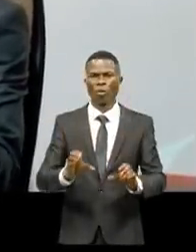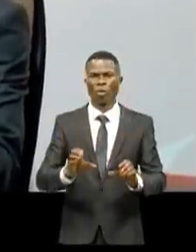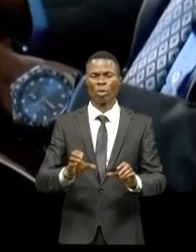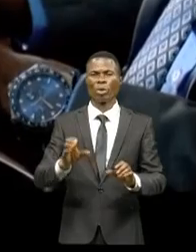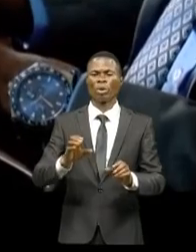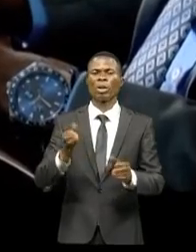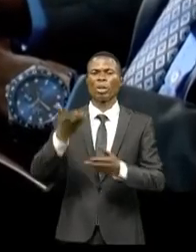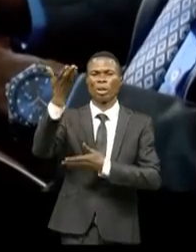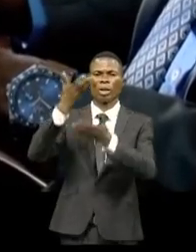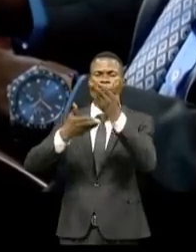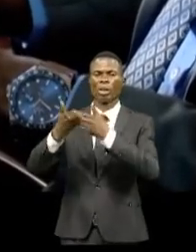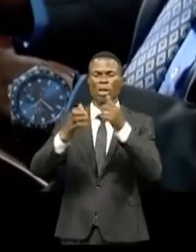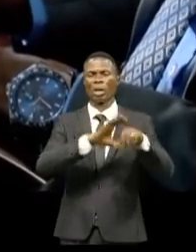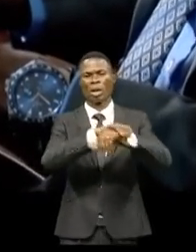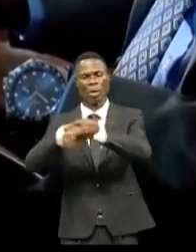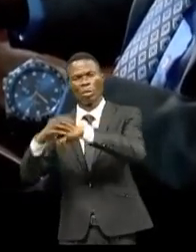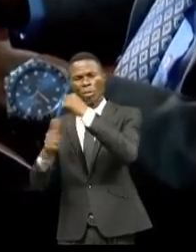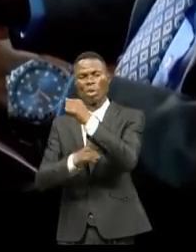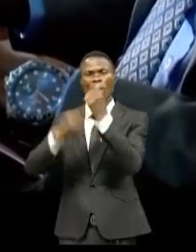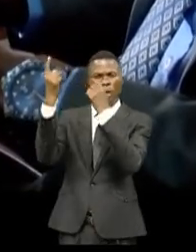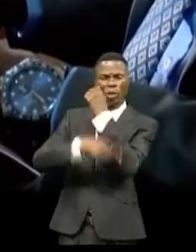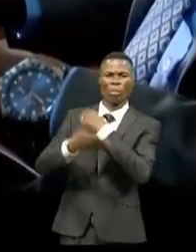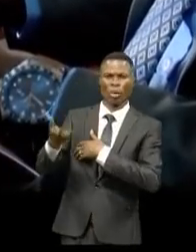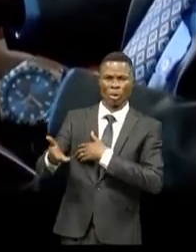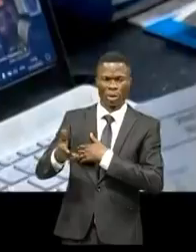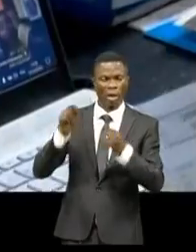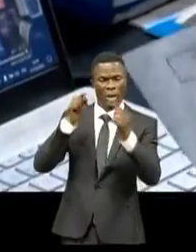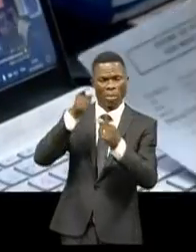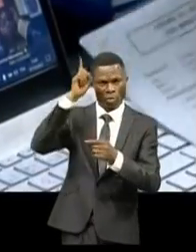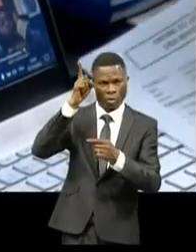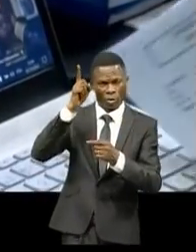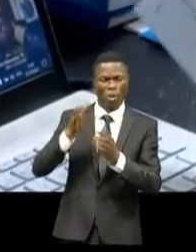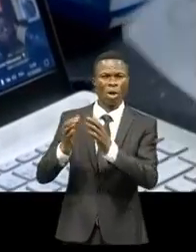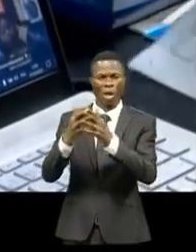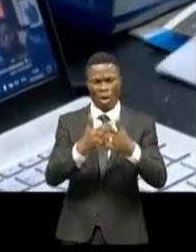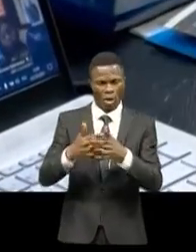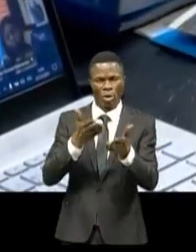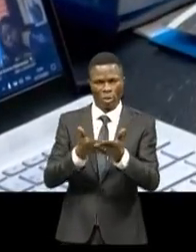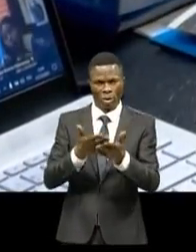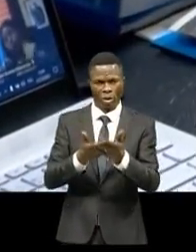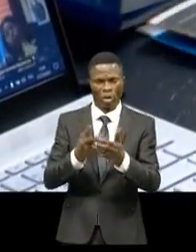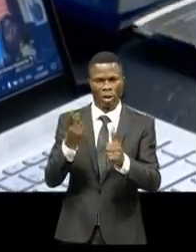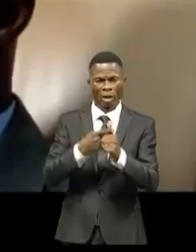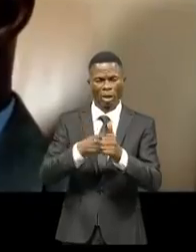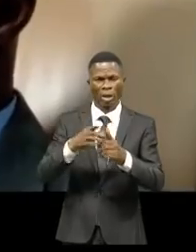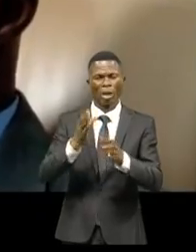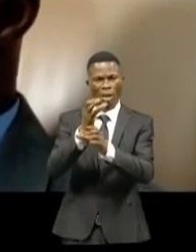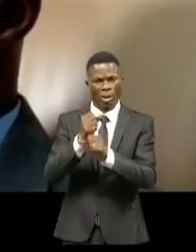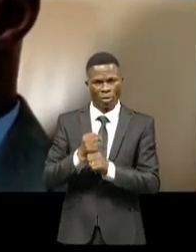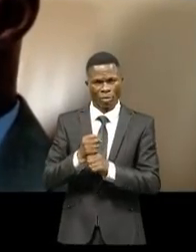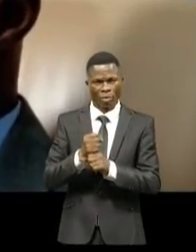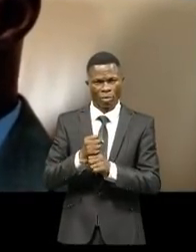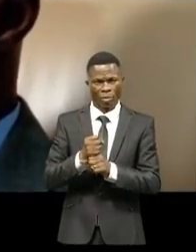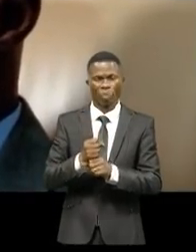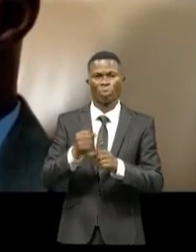sur les transferts des personnes condamnées. L'objectif ultime de cette collaboration est celui d'obtenir et